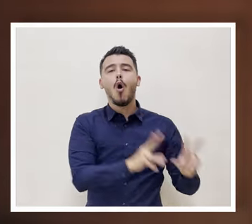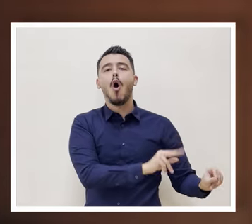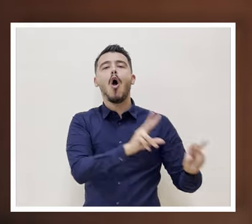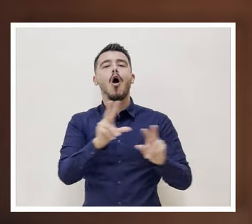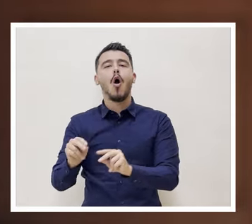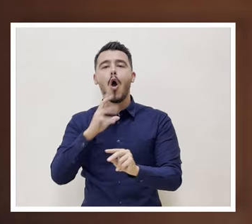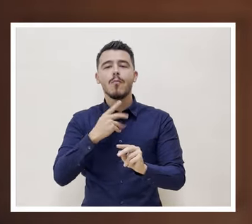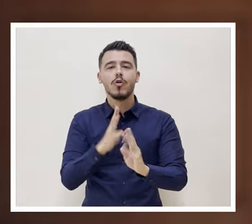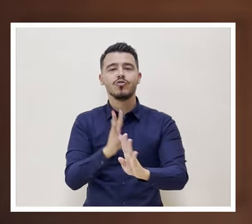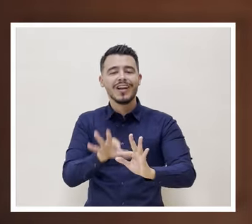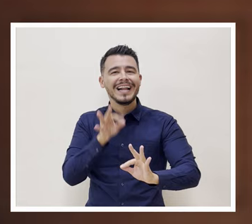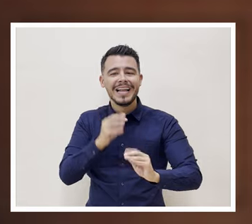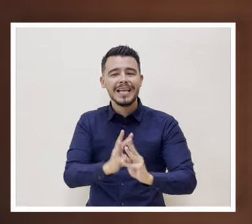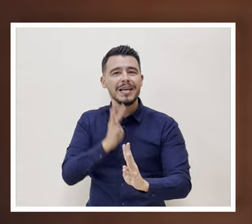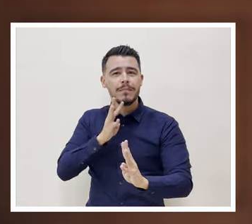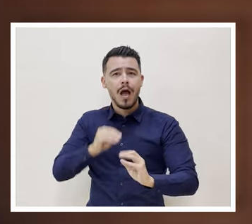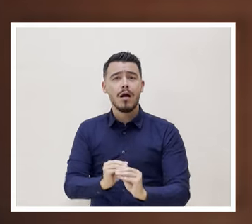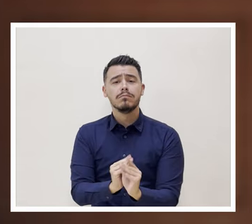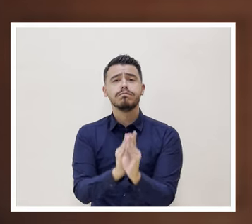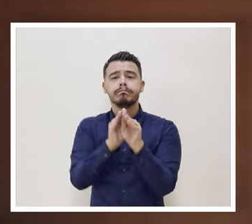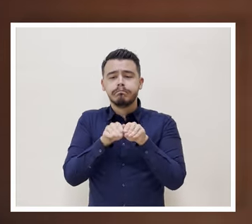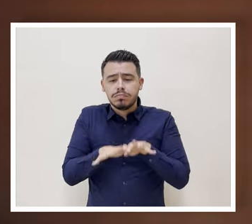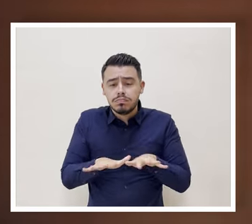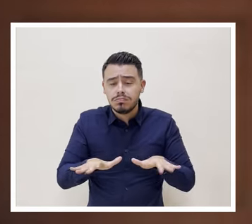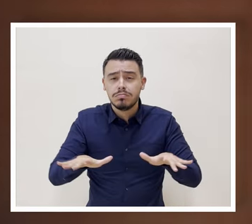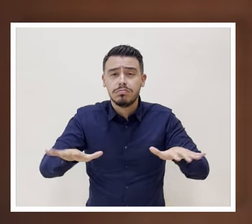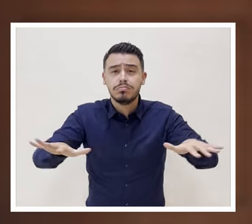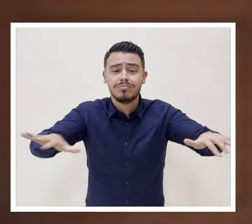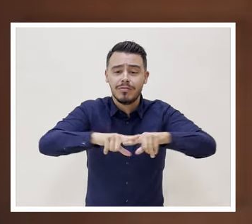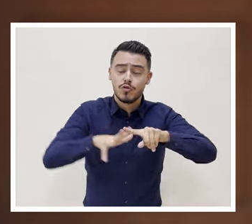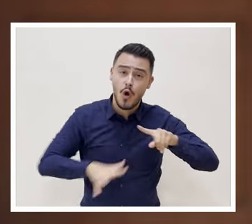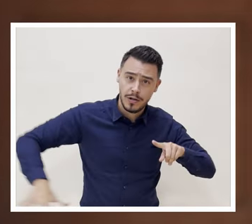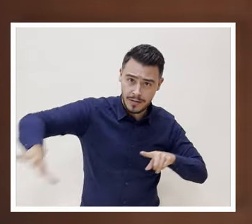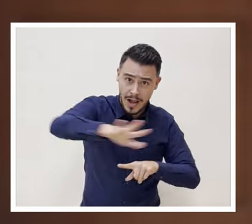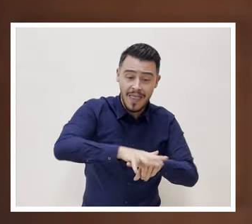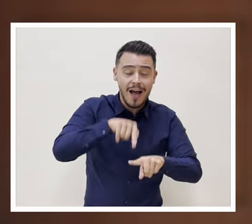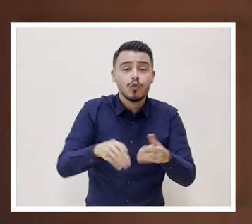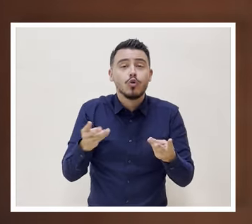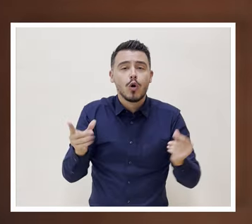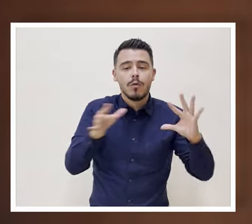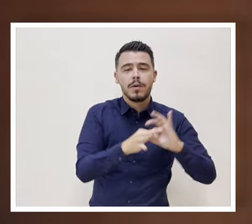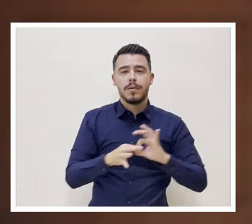σαν κλιματαριά και να αγκαλιάζει ολάκερη τη χώρα, αποτελώντας το συνεκτικό κρίκο όλων των Ελλήνων.